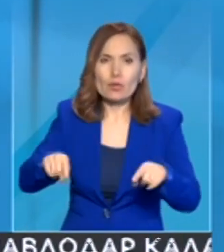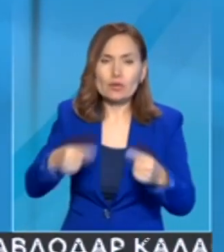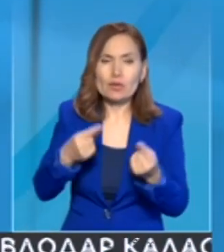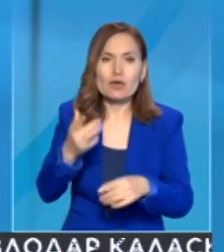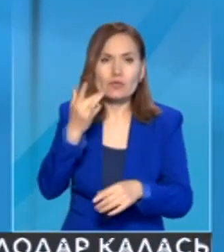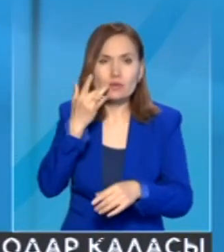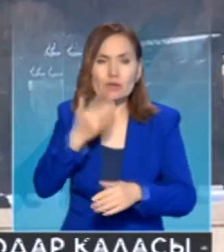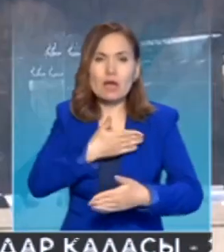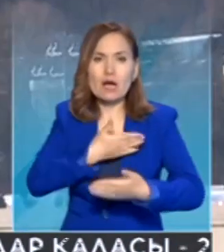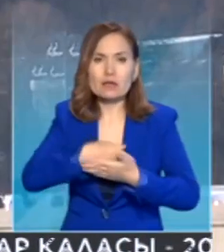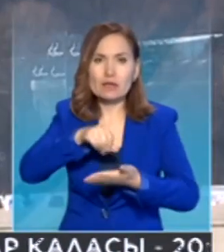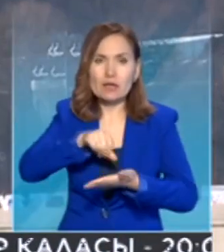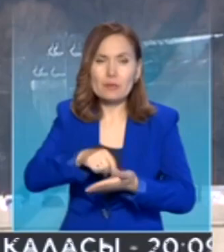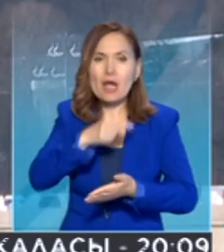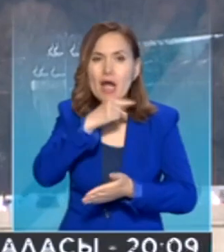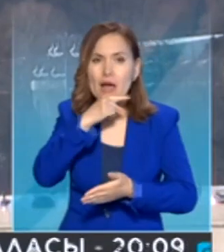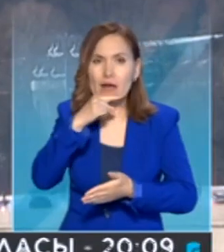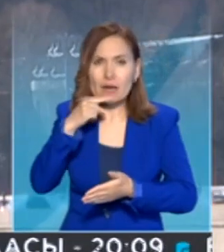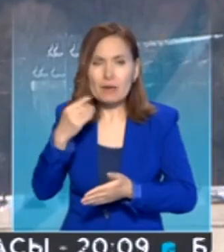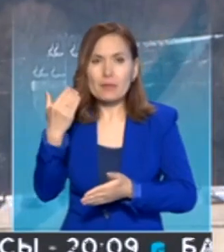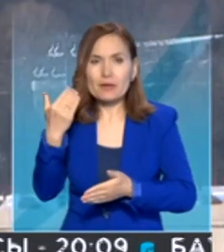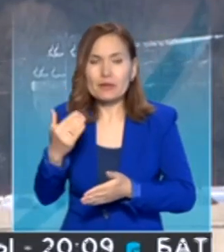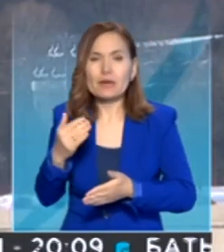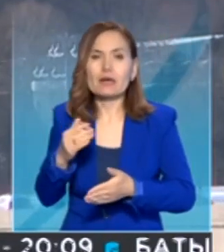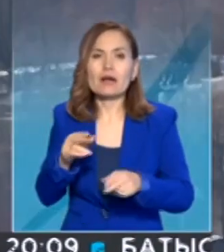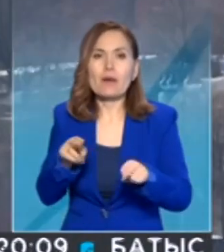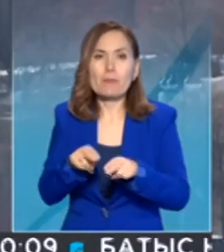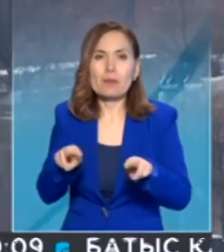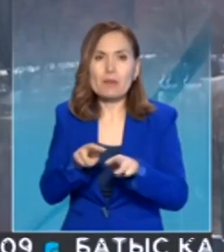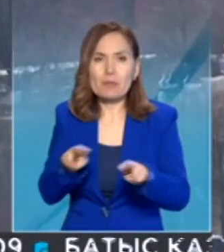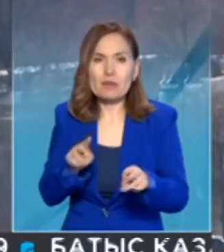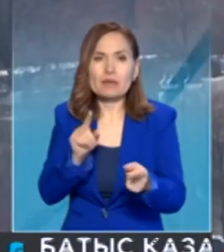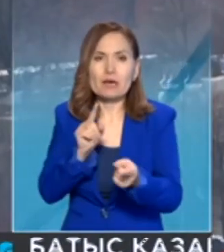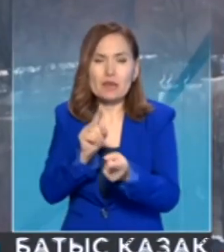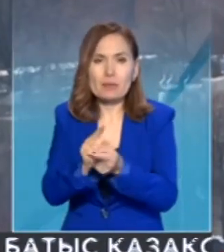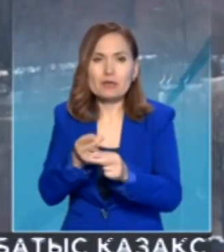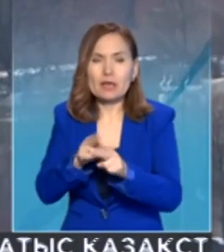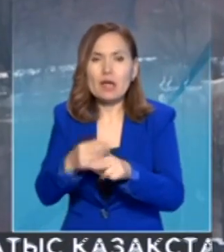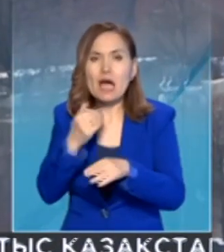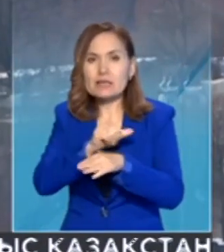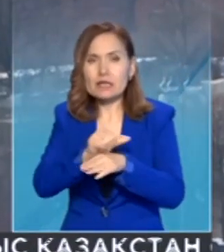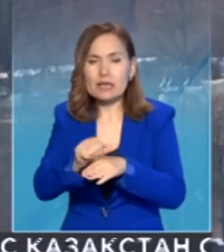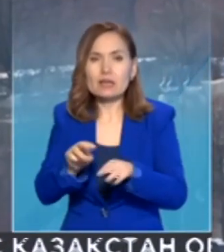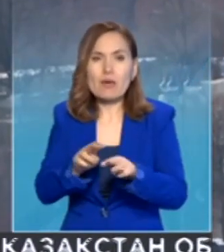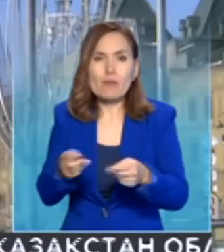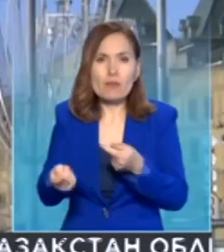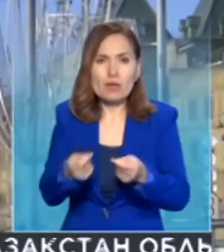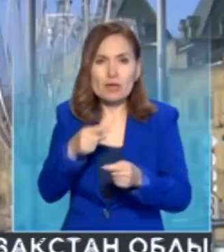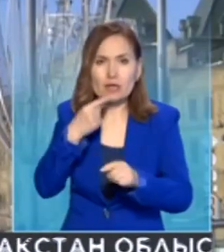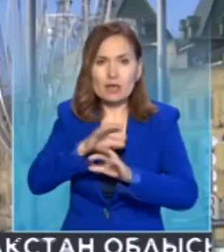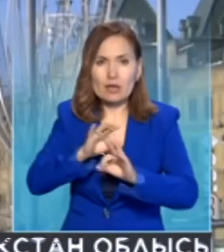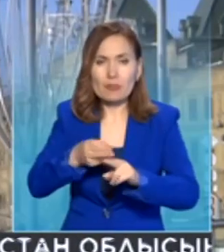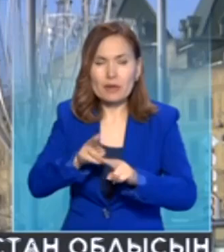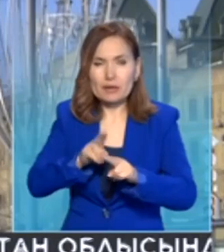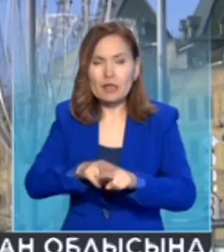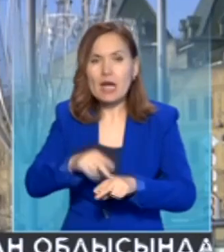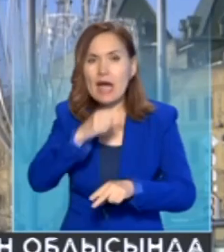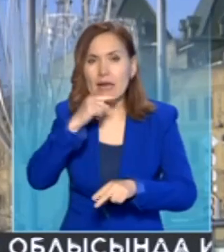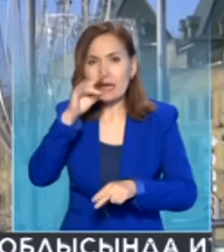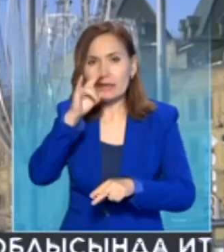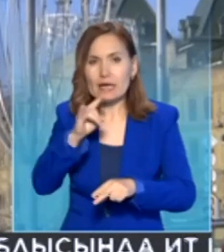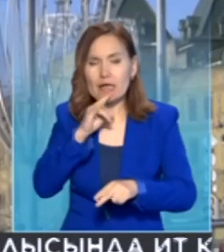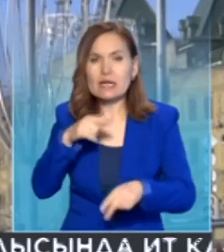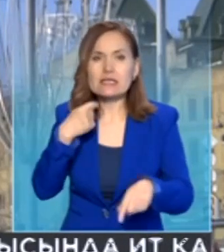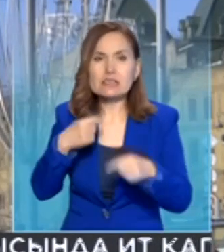жандандыруға мүдделі. Бұл туралы ресейлік әріптесімен кездескен премьер-министрдің орынбасары, сыртқы істер министрі Мұхтар Тілеуберді айтты. Тараптар саяси,